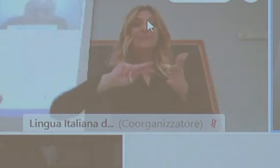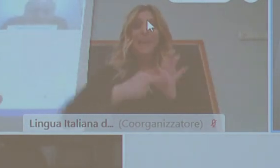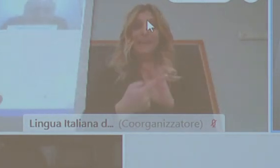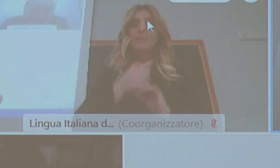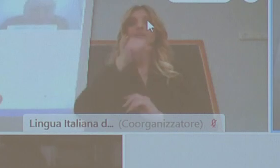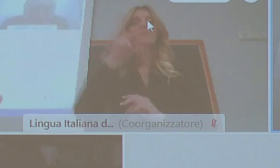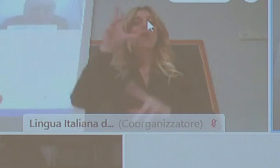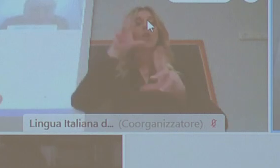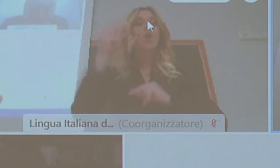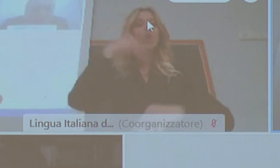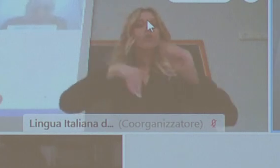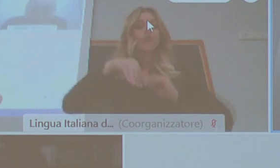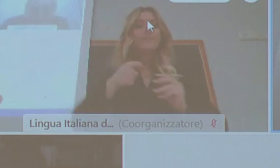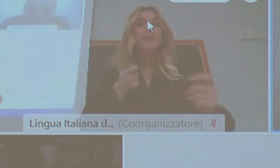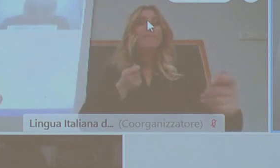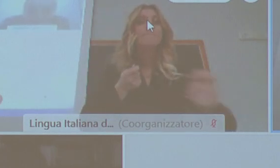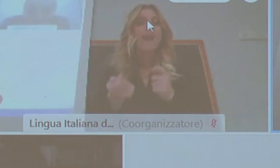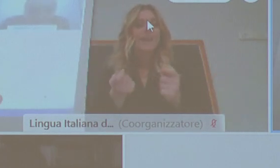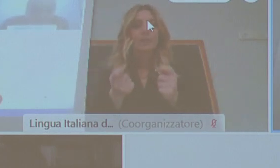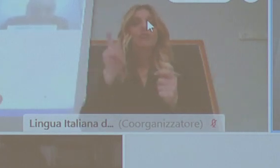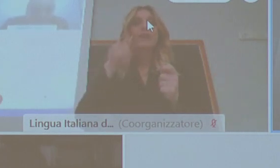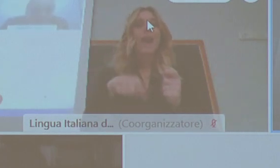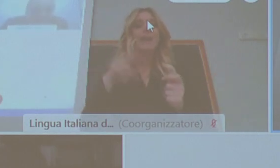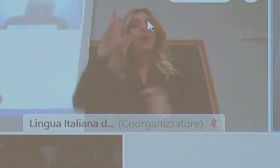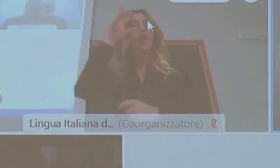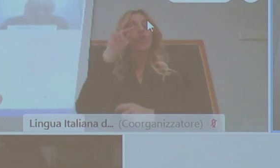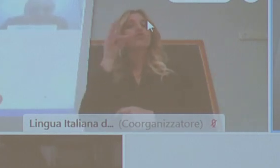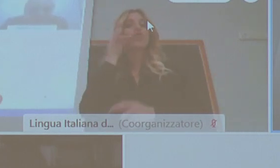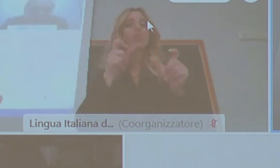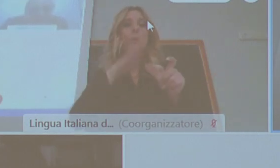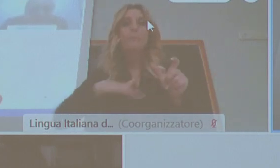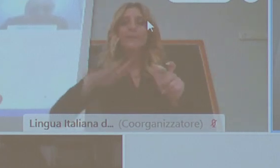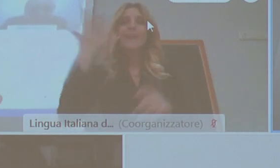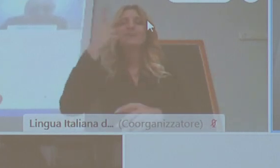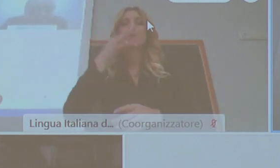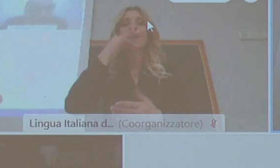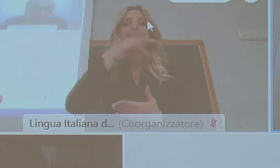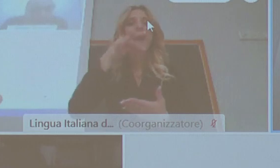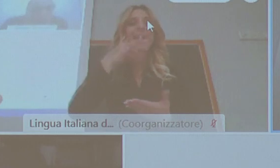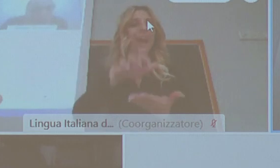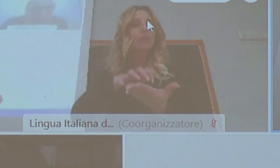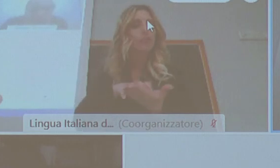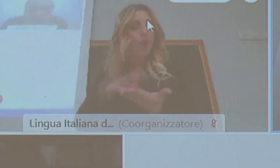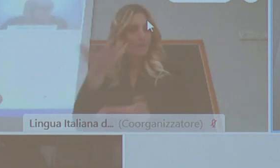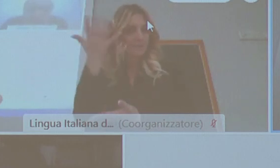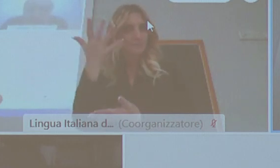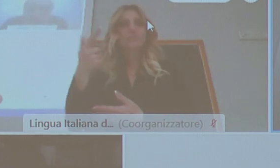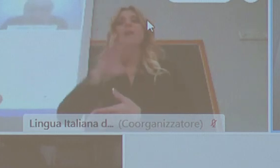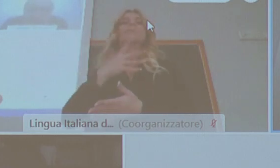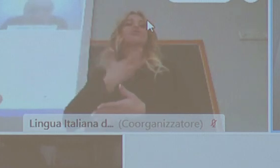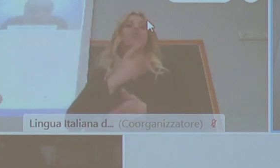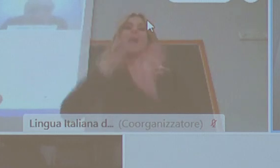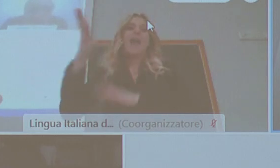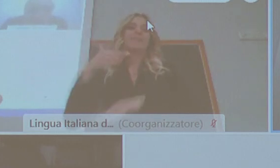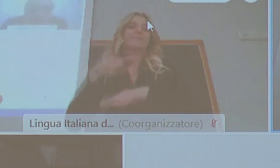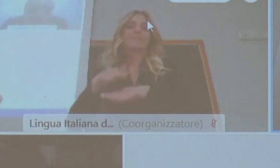tecniche con conoscenze manageriali, ma anche con conoscenze umanistiche, i narratori, mentre altre esigenze come quelle contabili